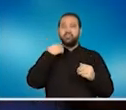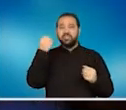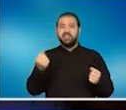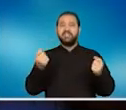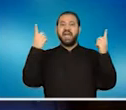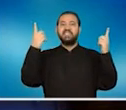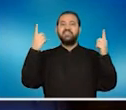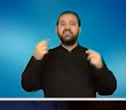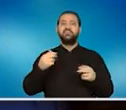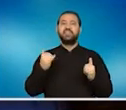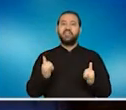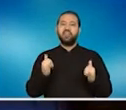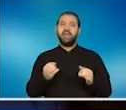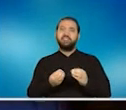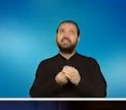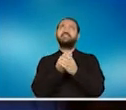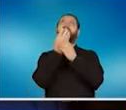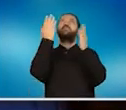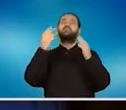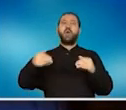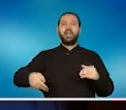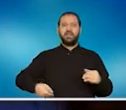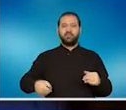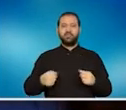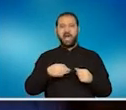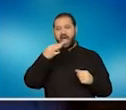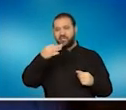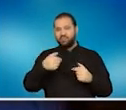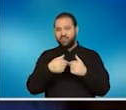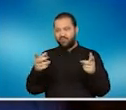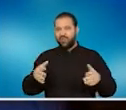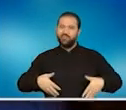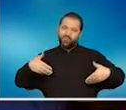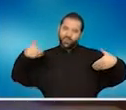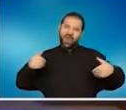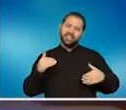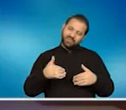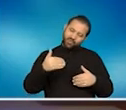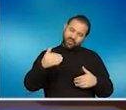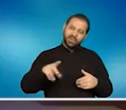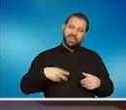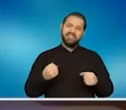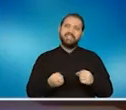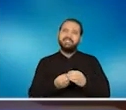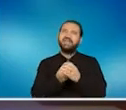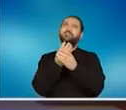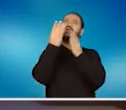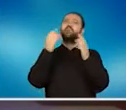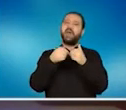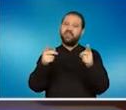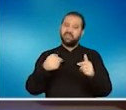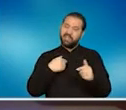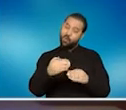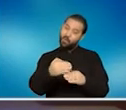sărbătoarea liturgică și a spus, voi bucurați-vă mai departe pentru că este sărbătoarea voastră, dar eu